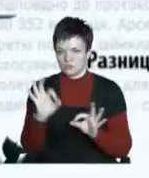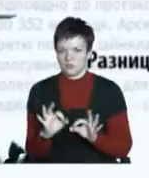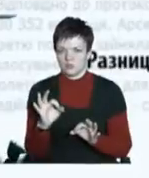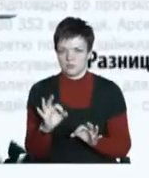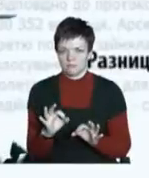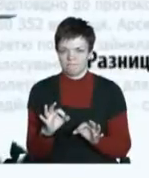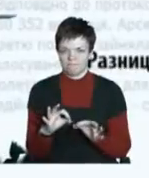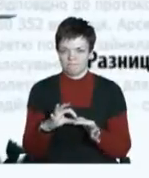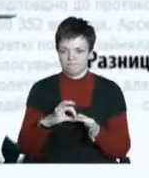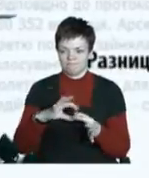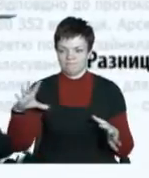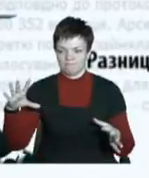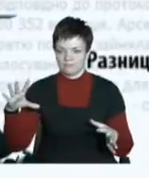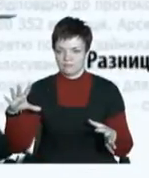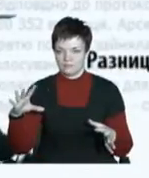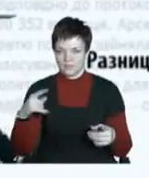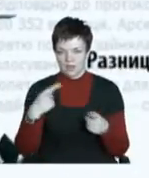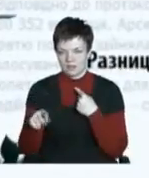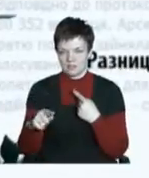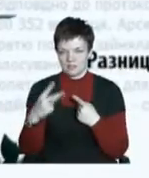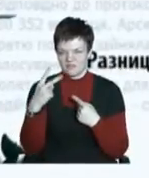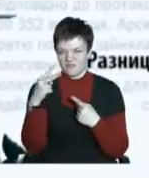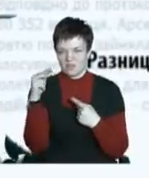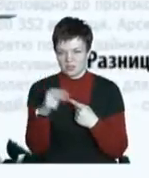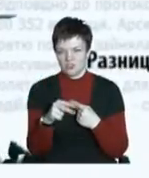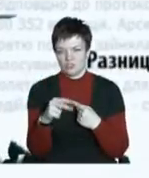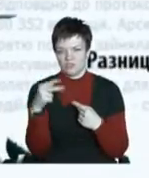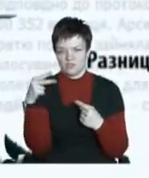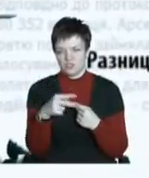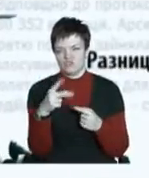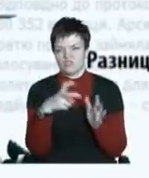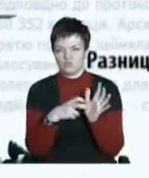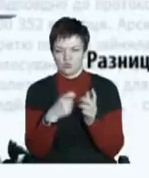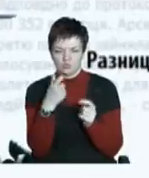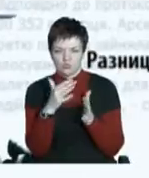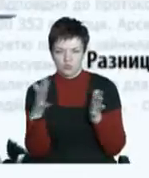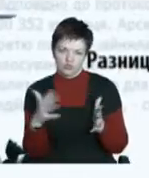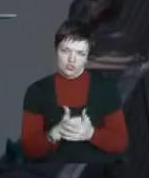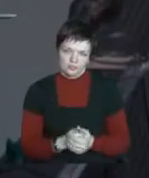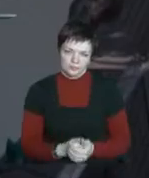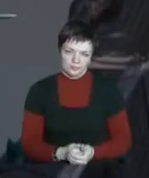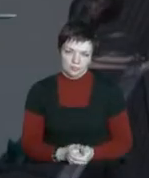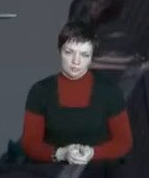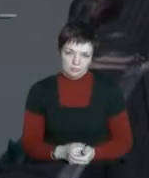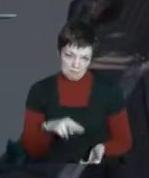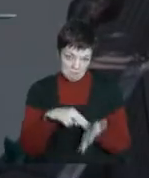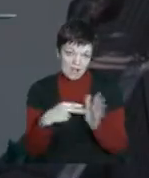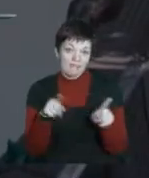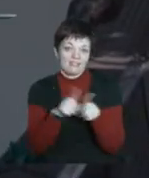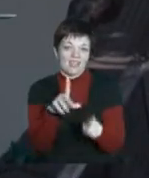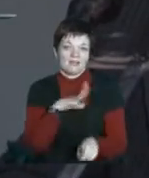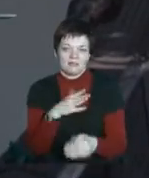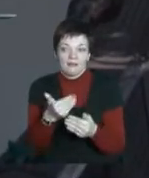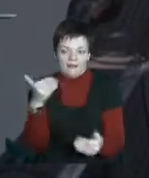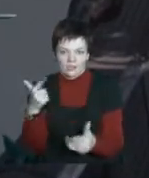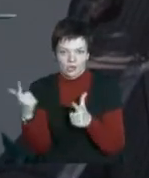28,72%. Разница чуть более 2700 голосов. Как и планировали. Однако оглашенный комиссией протокол